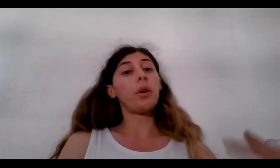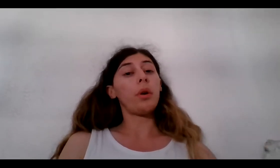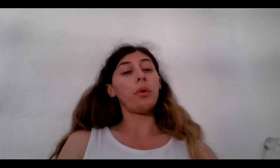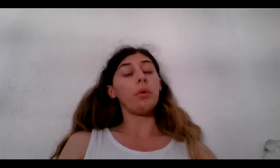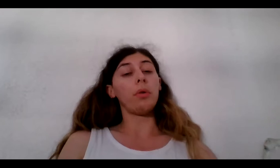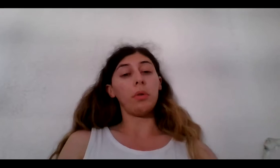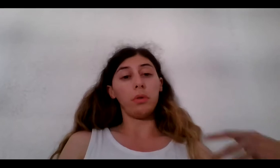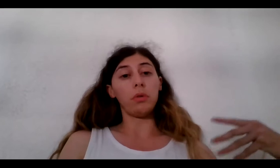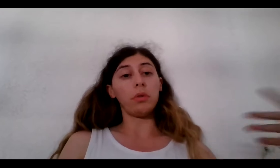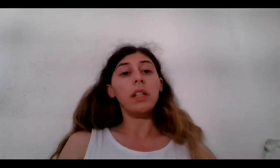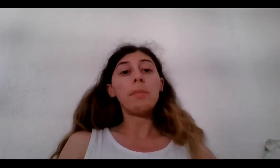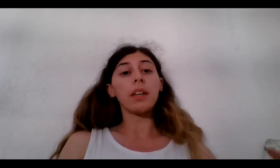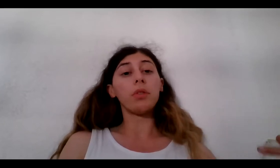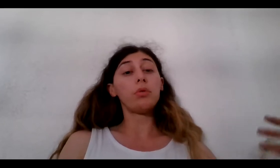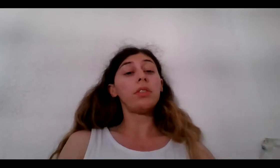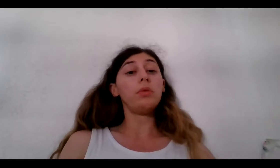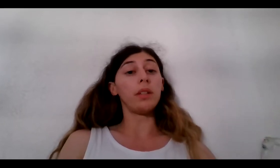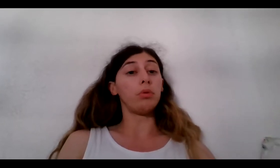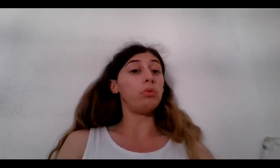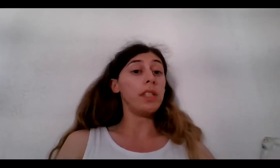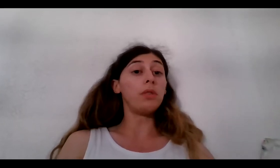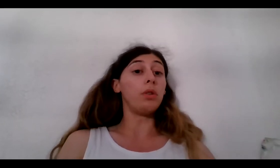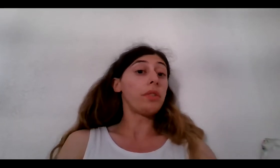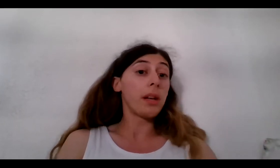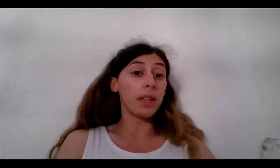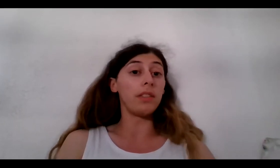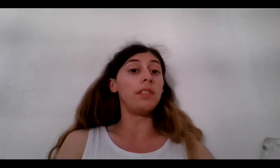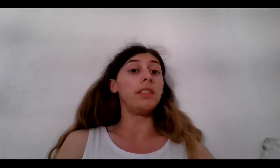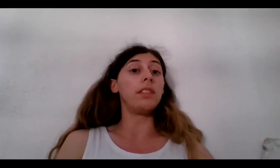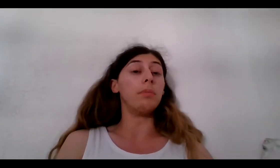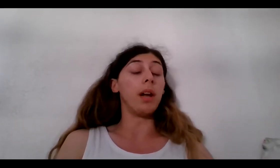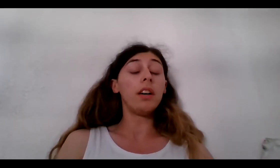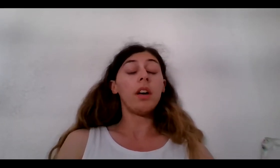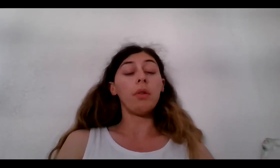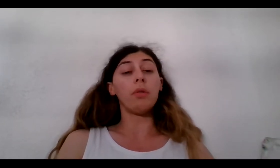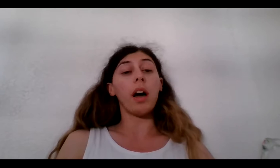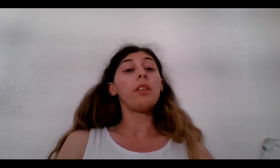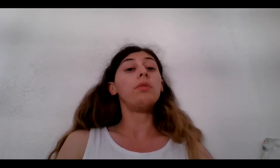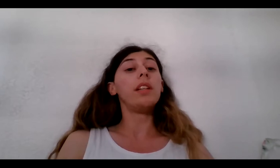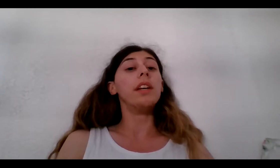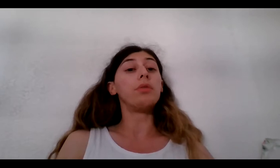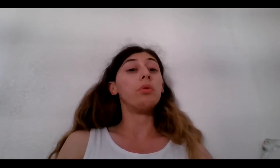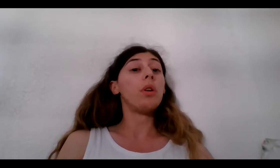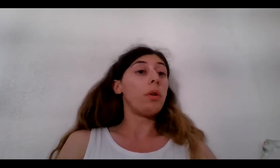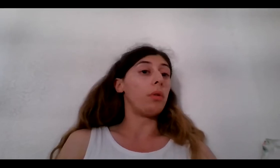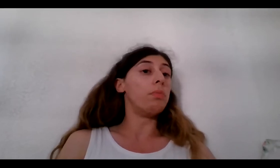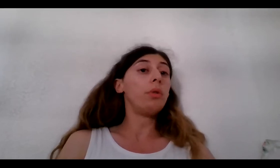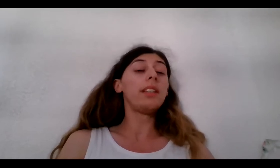donc, les personnes continuent à être soumises, lorsqu'elles passent à ces équipes-là, à une